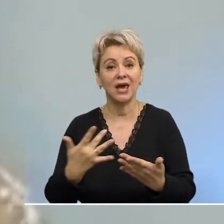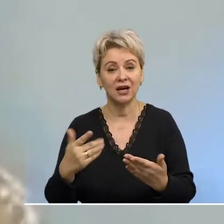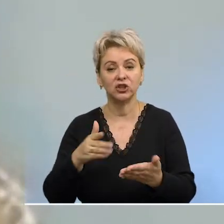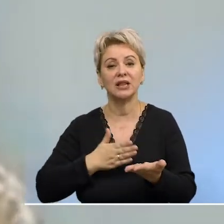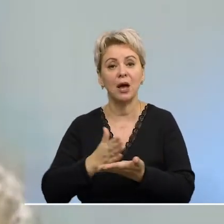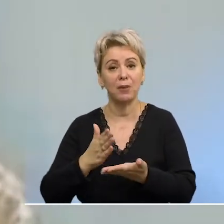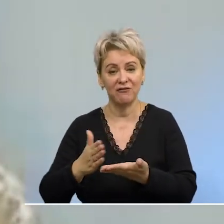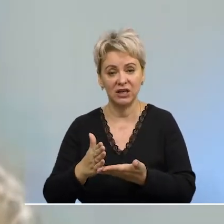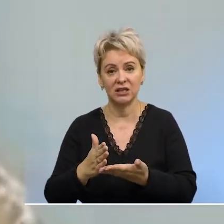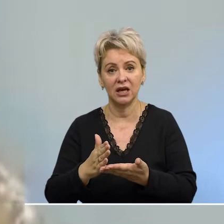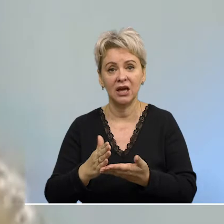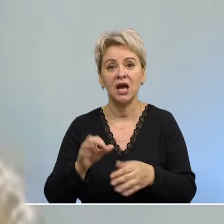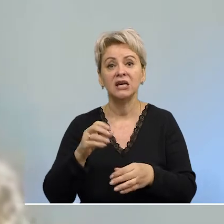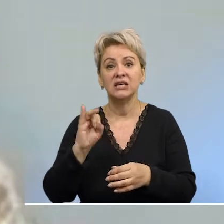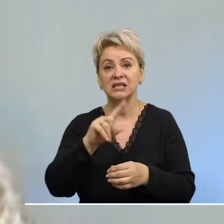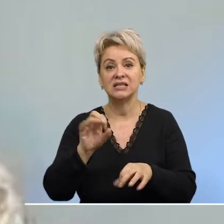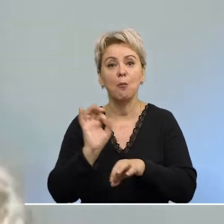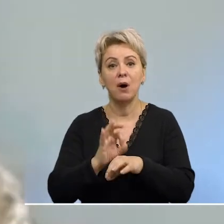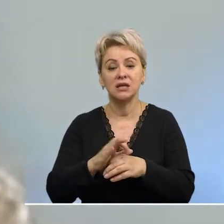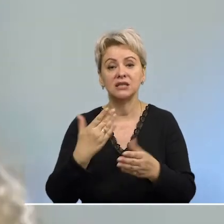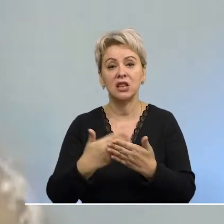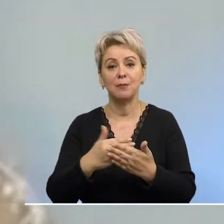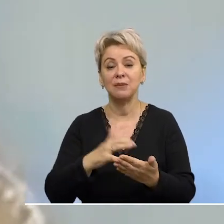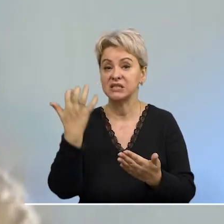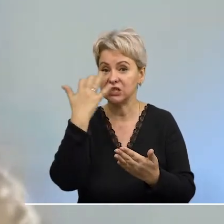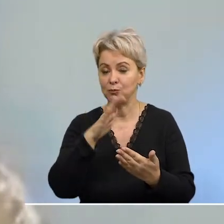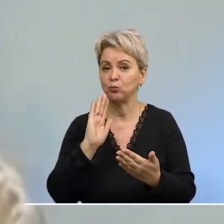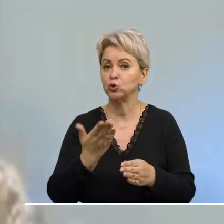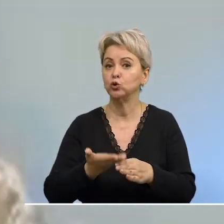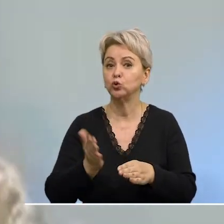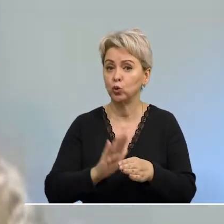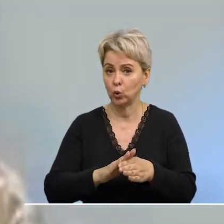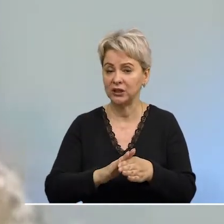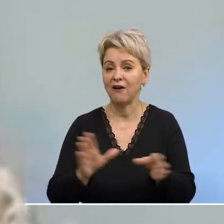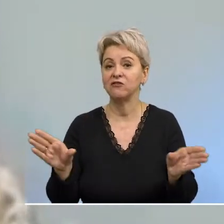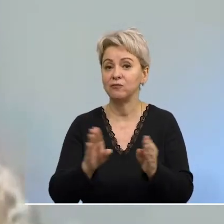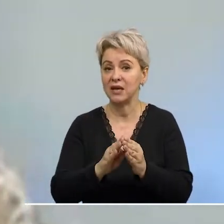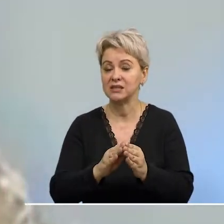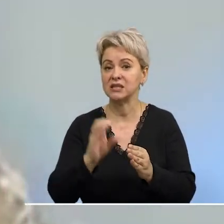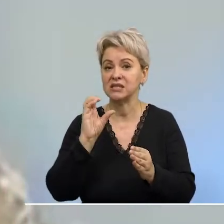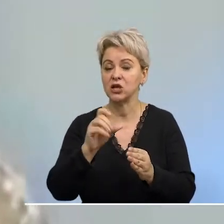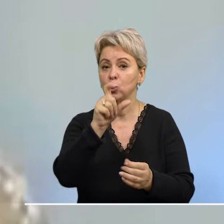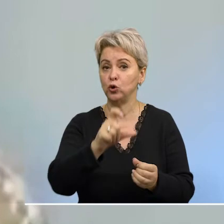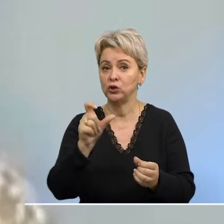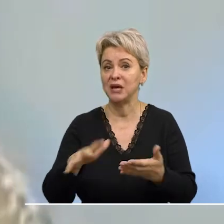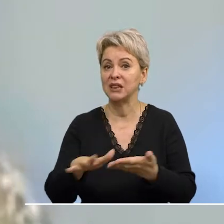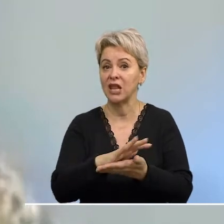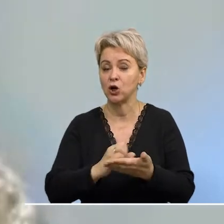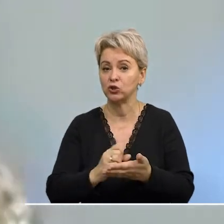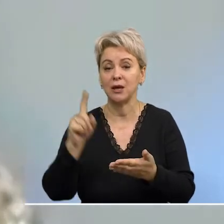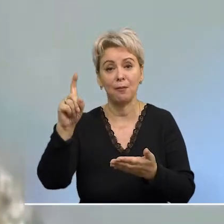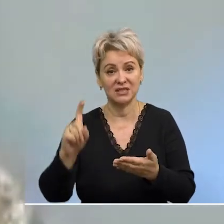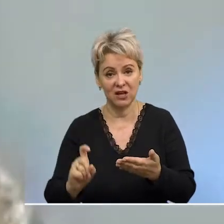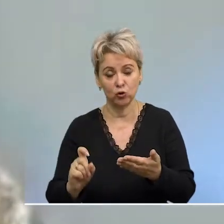некоторые направления нозологии болезни. Да? Допустим, незрячим будет трудно вместе с людьми с